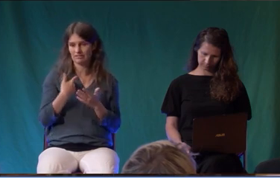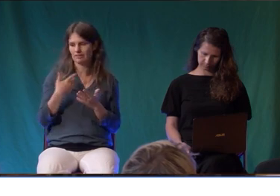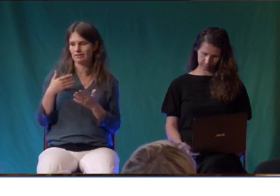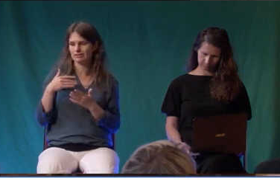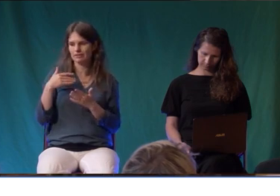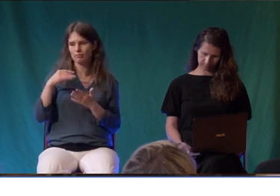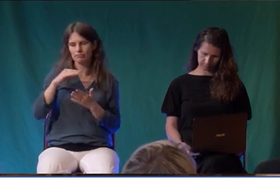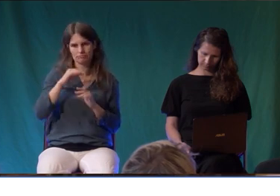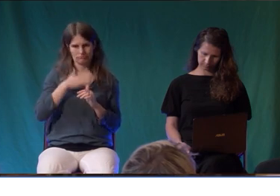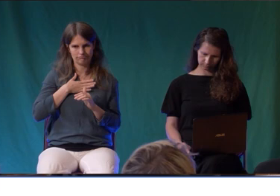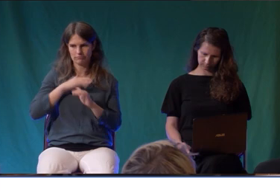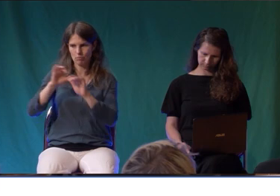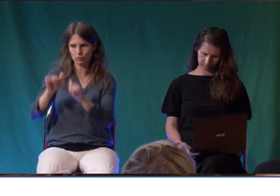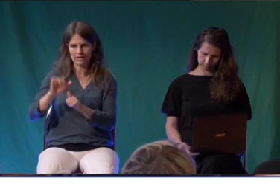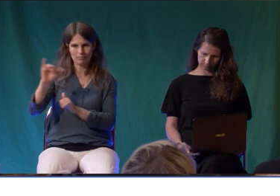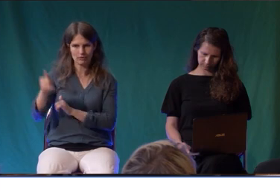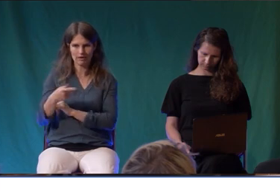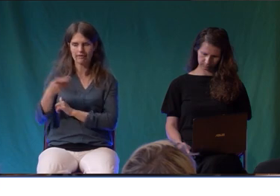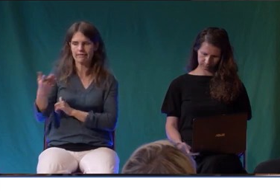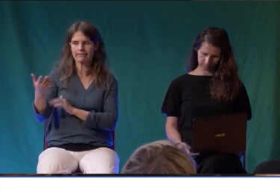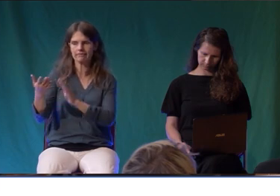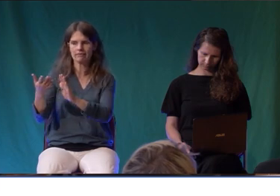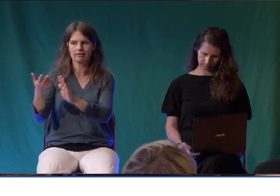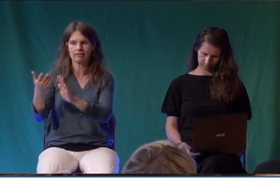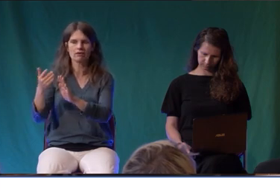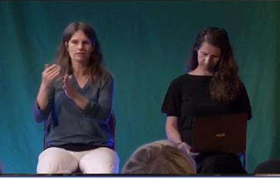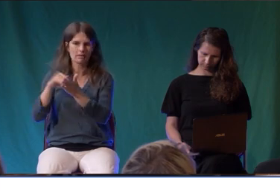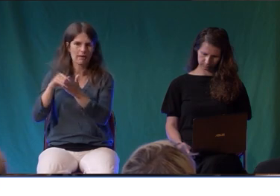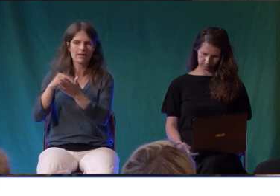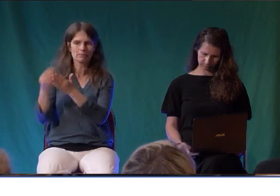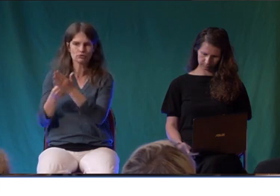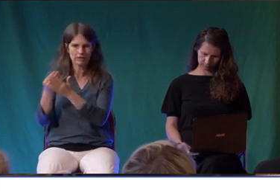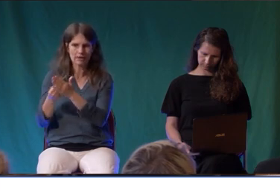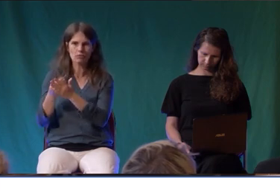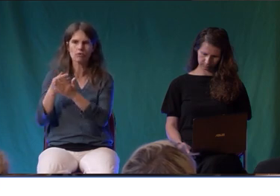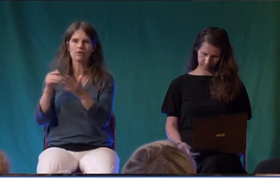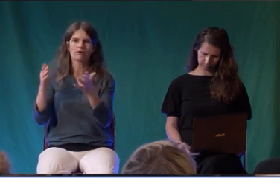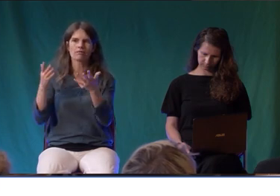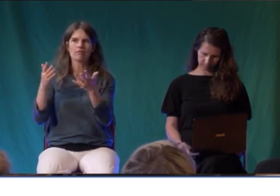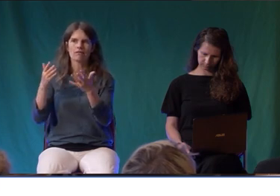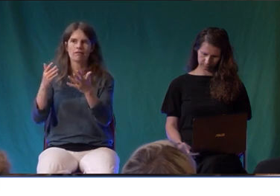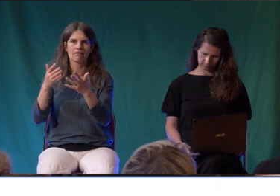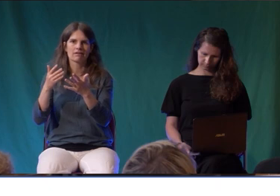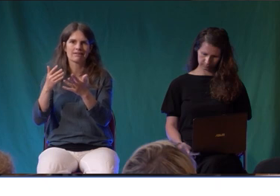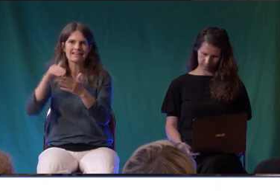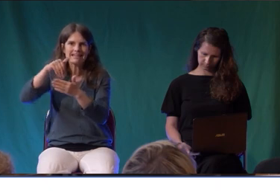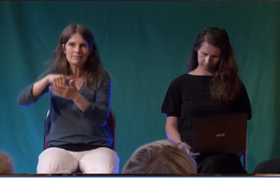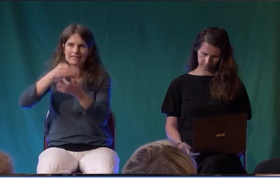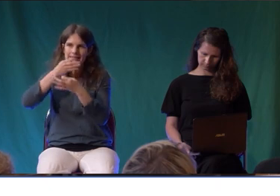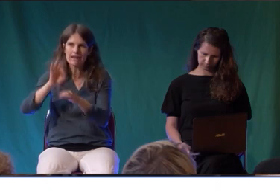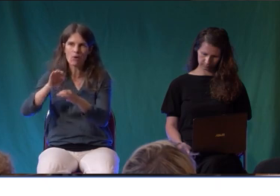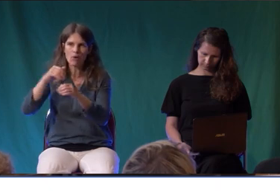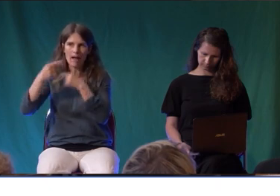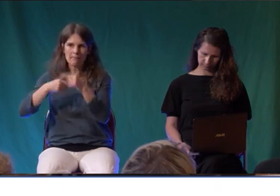hinterher beschrieben so geht begleitete Elternschaft und so machen sie das richtig und das muss man so und so und so machen sondern wir haben eigentlich